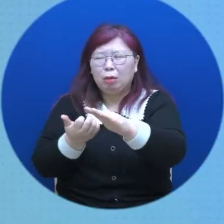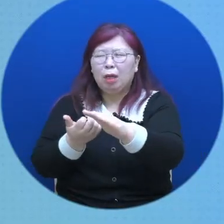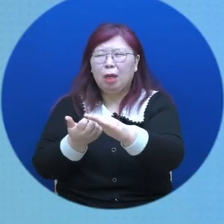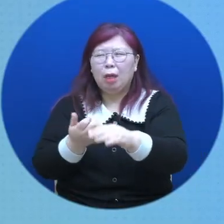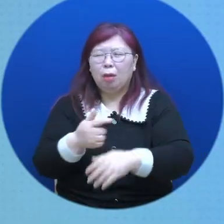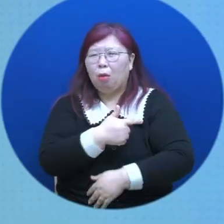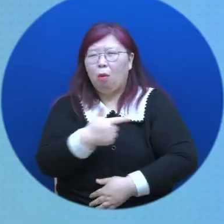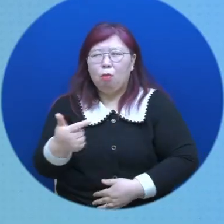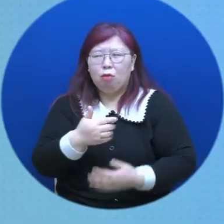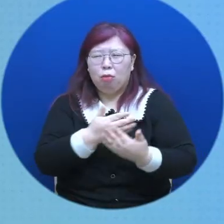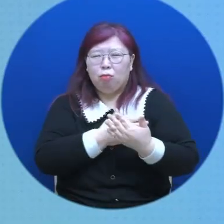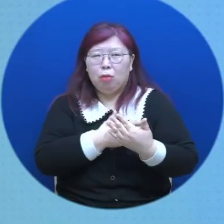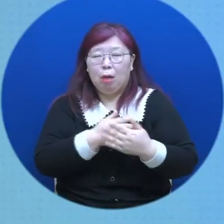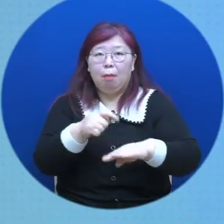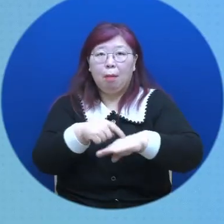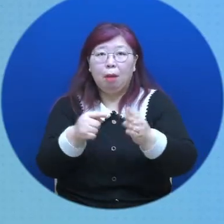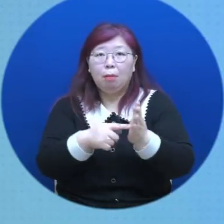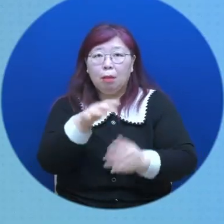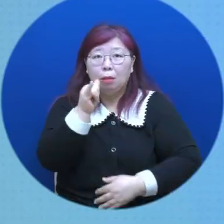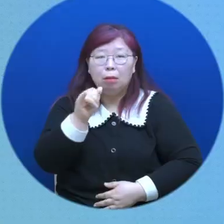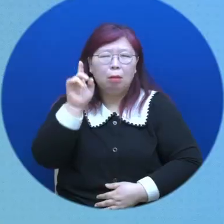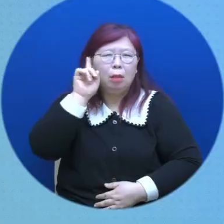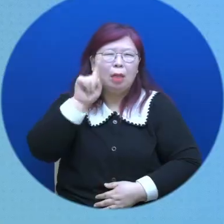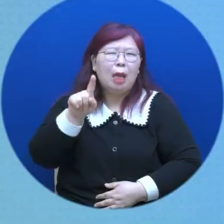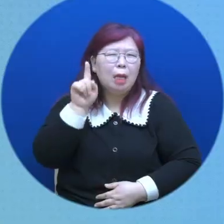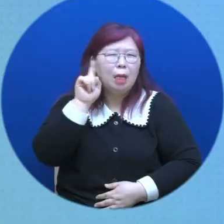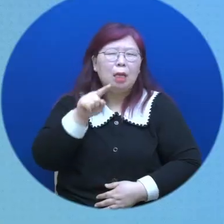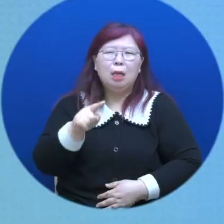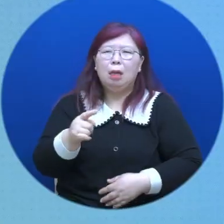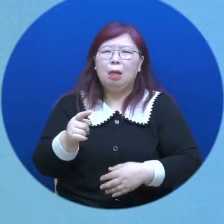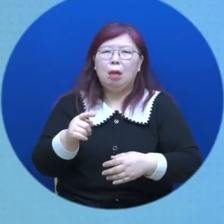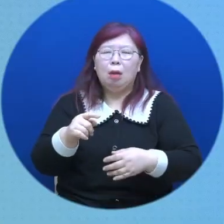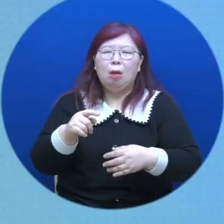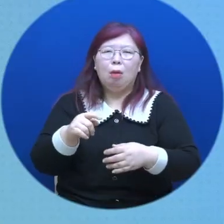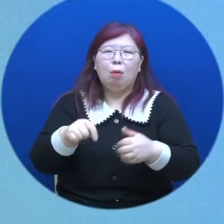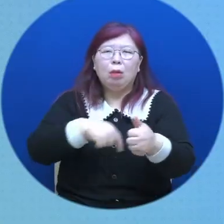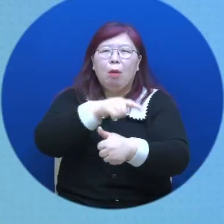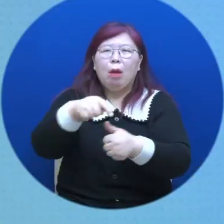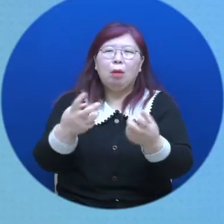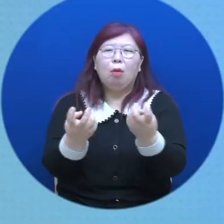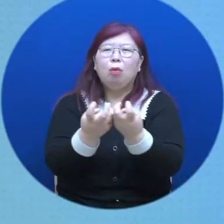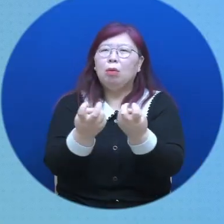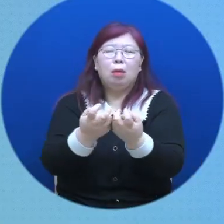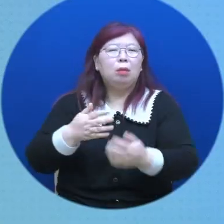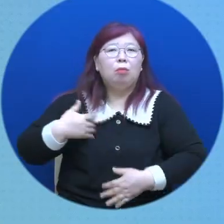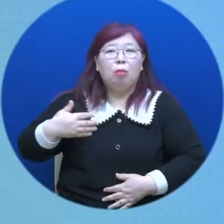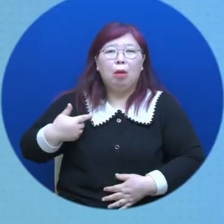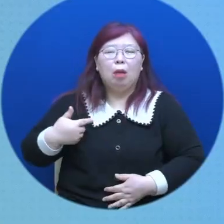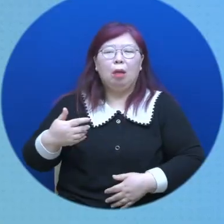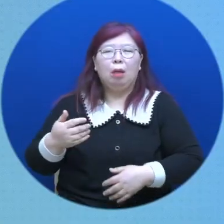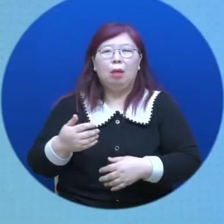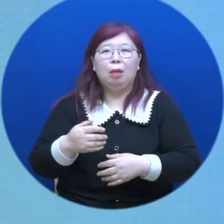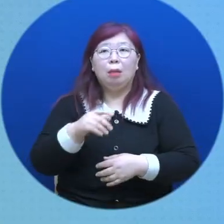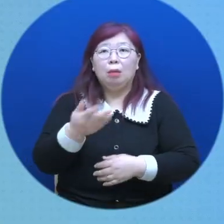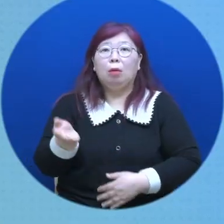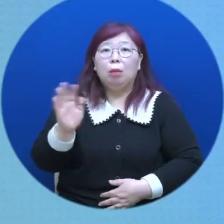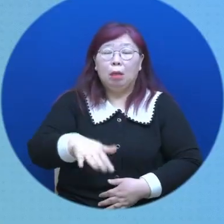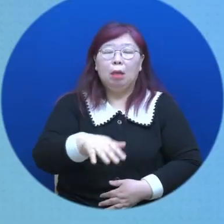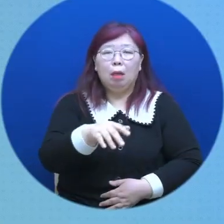어떻게 될지 모르는 어려운 환경에 있을 때 그는 어째서